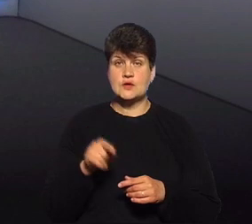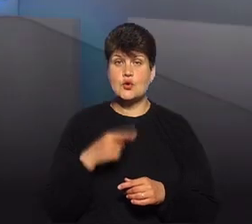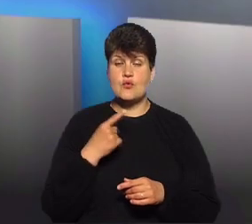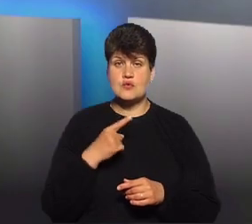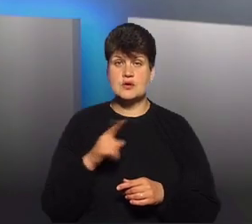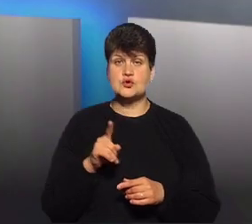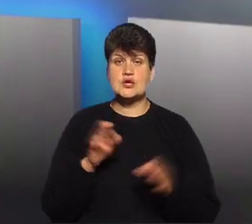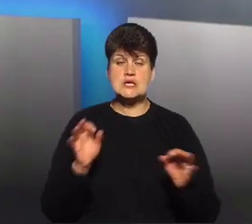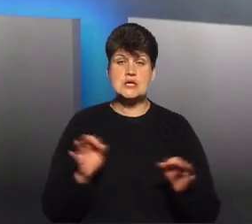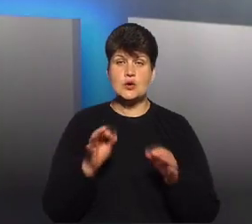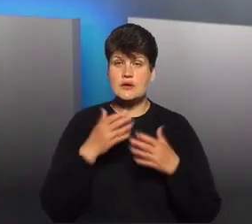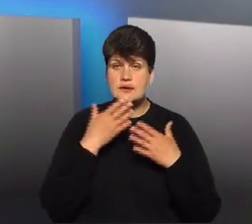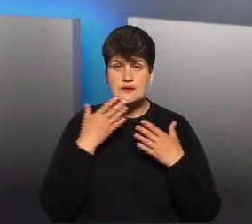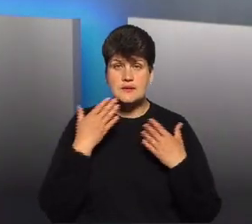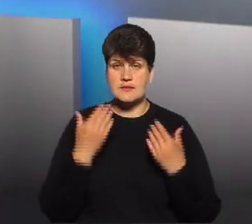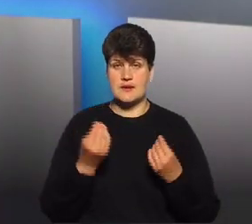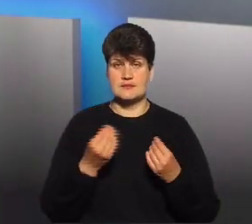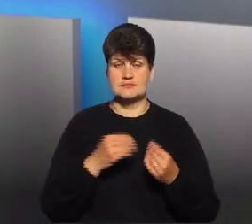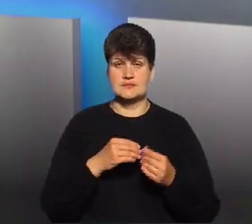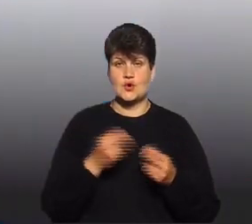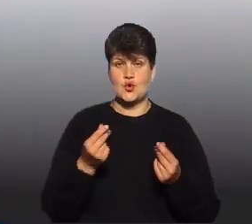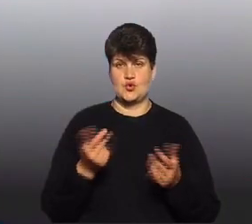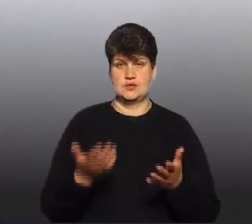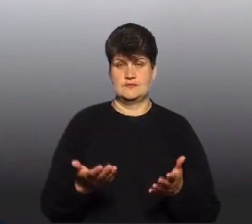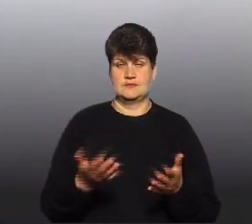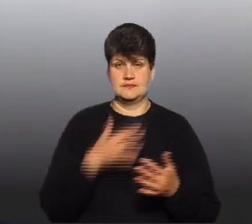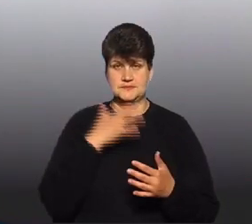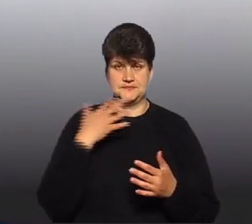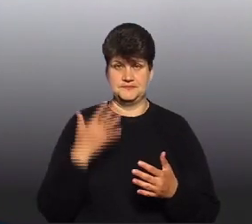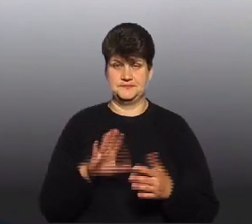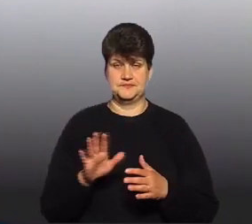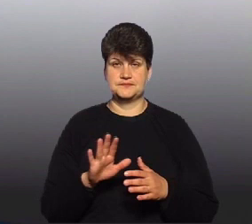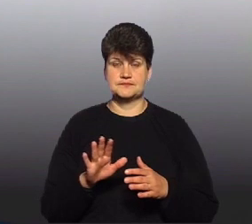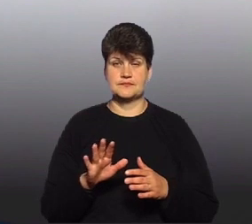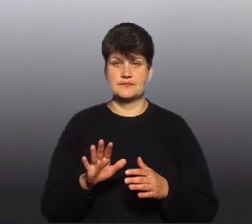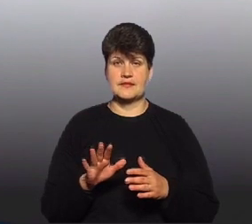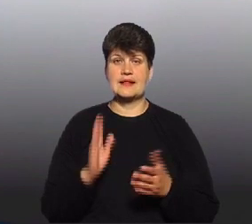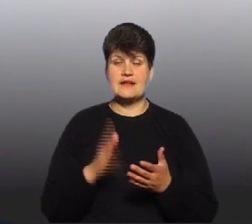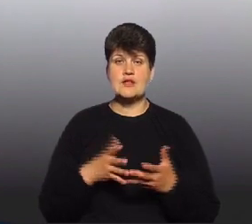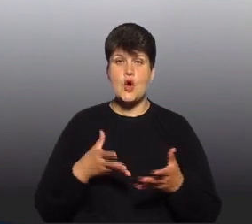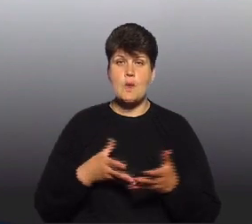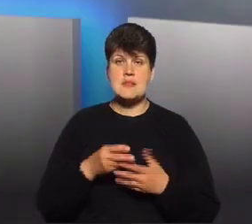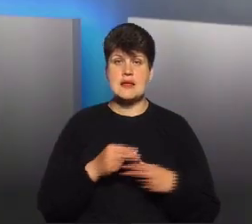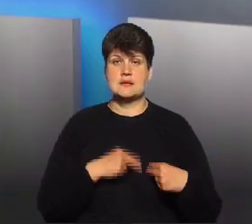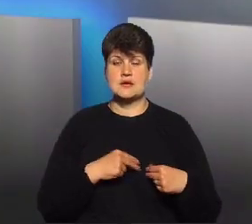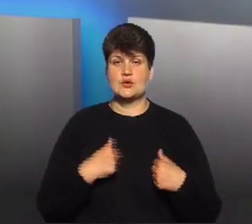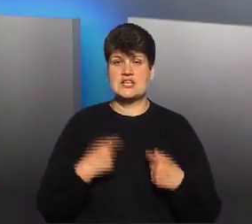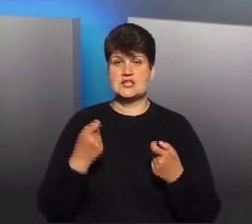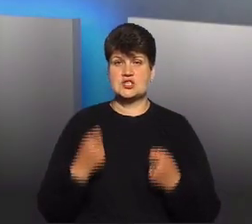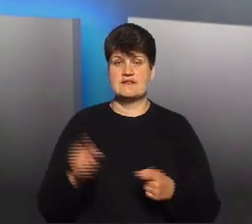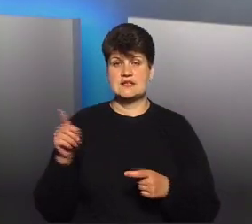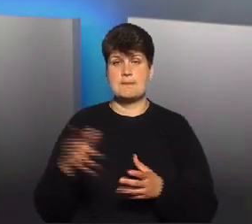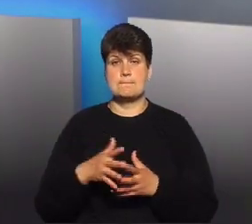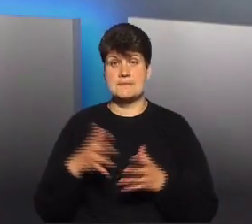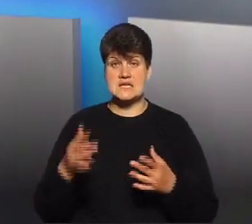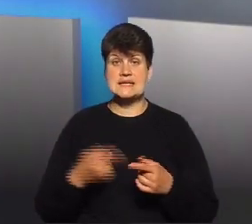немає достатньо грошей для громади. Навіть умовно, наприклад, оплата праці в нас дешевша, там набагато більша, і це вже тягне